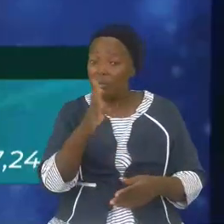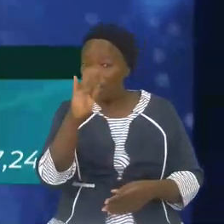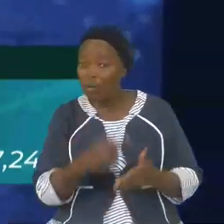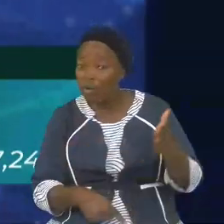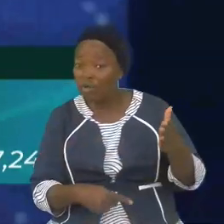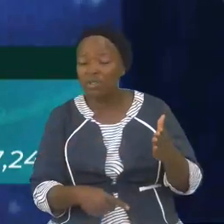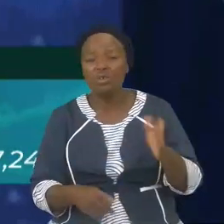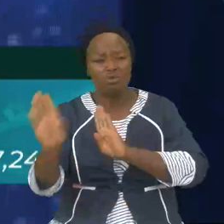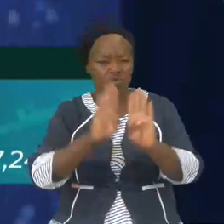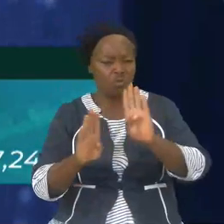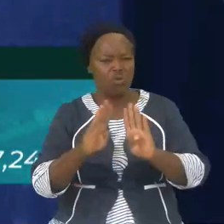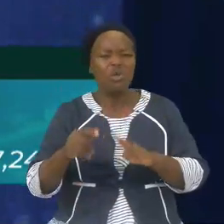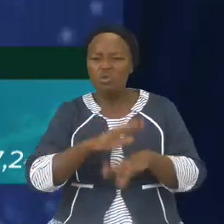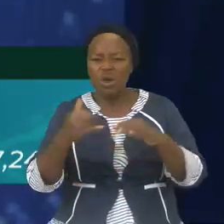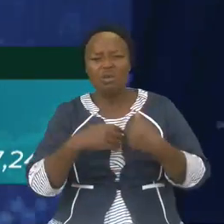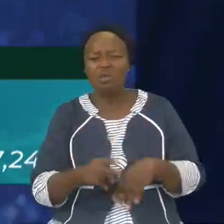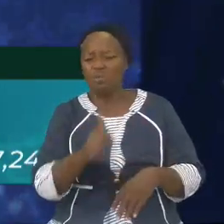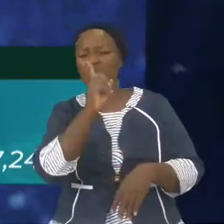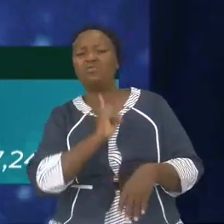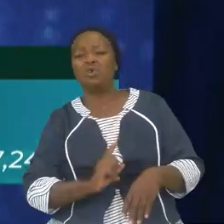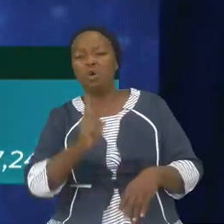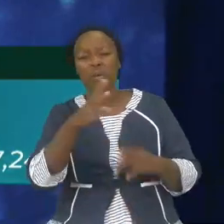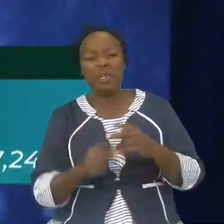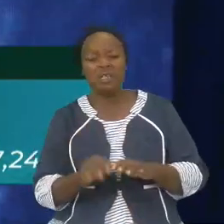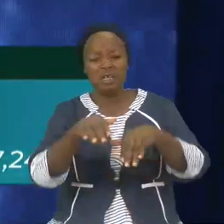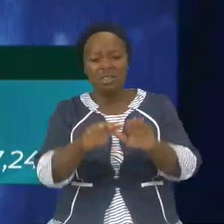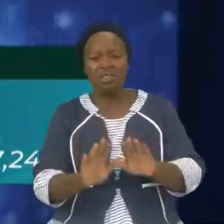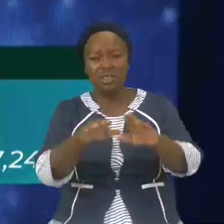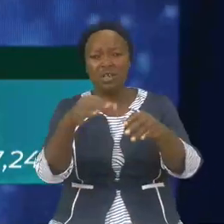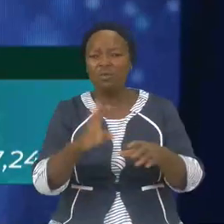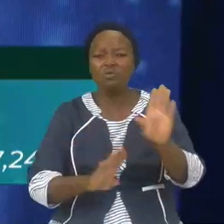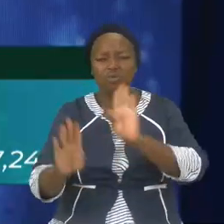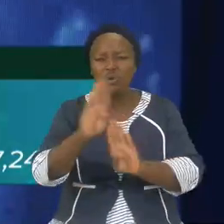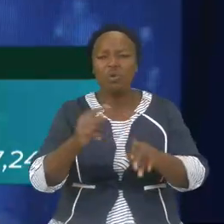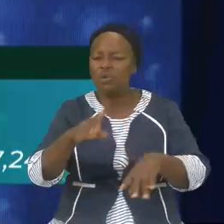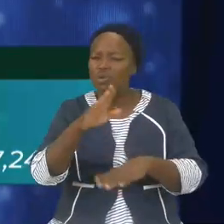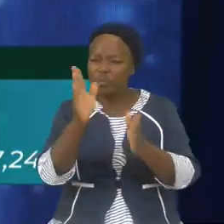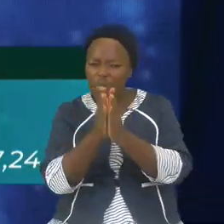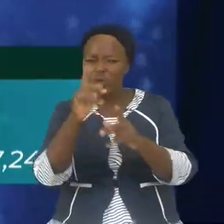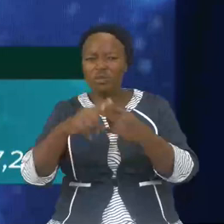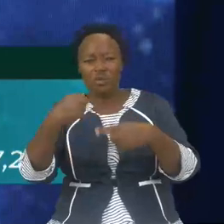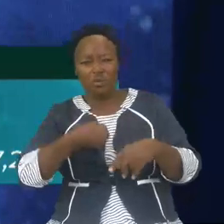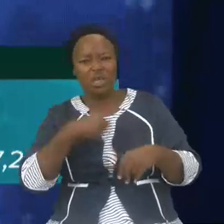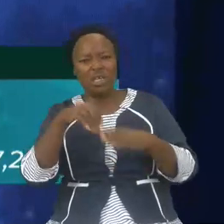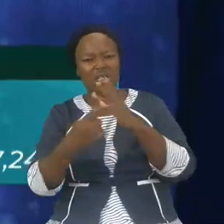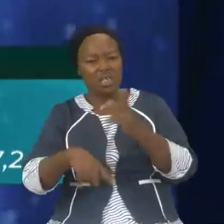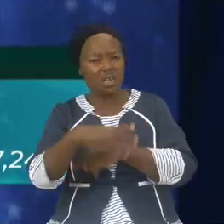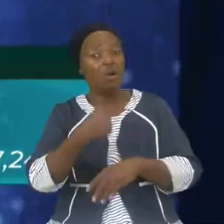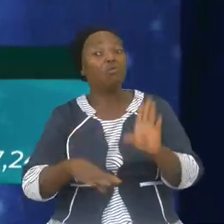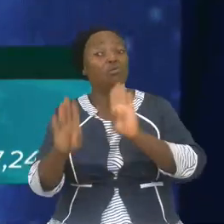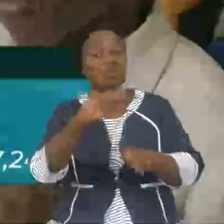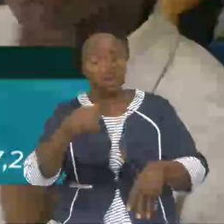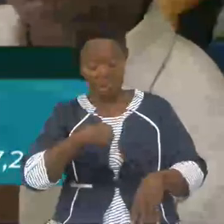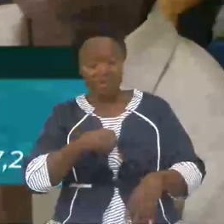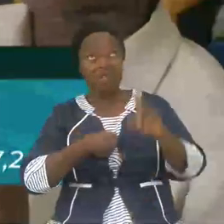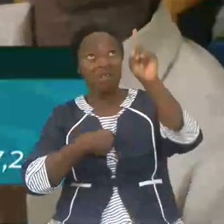ne dois pas se noyer dans la mer de détresse. Psaume 55, et invoque-moi au jour de la détresse. Je